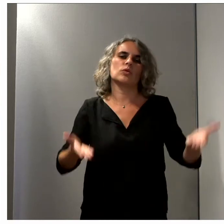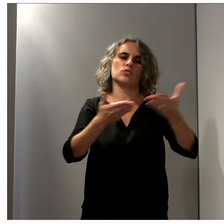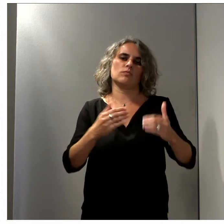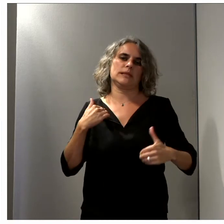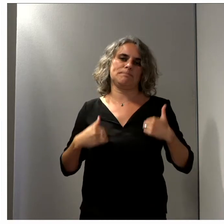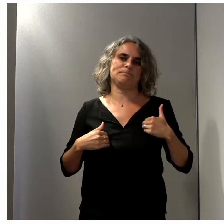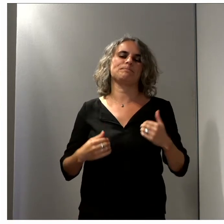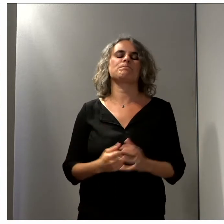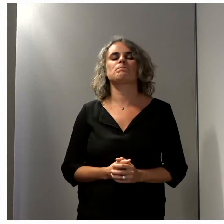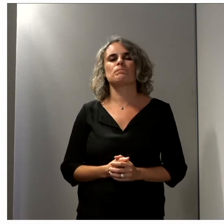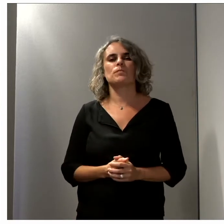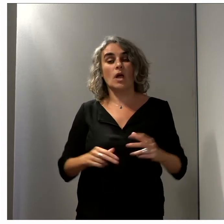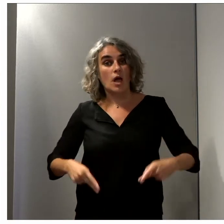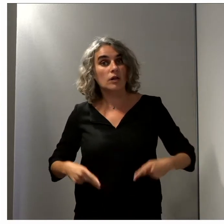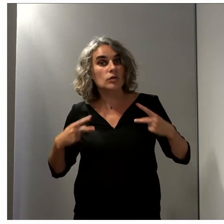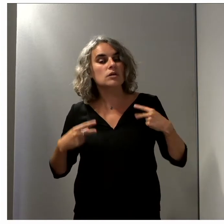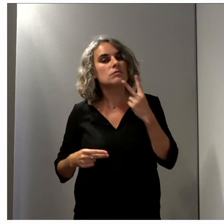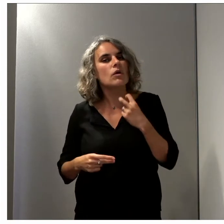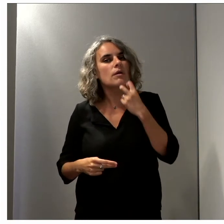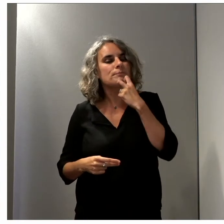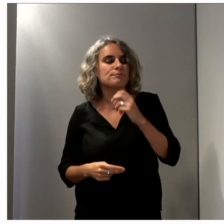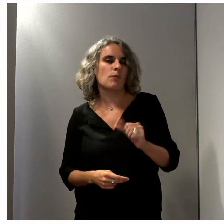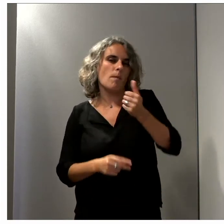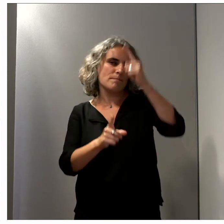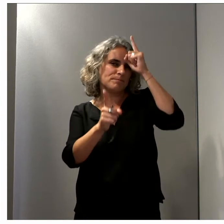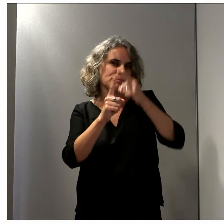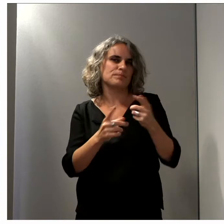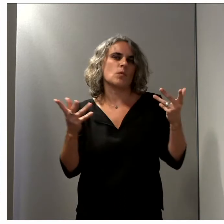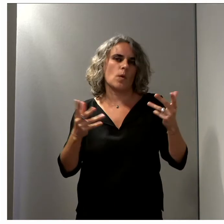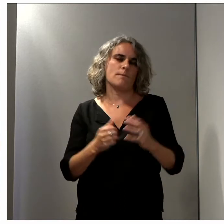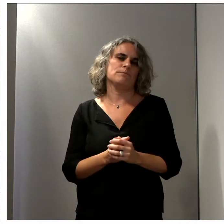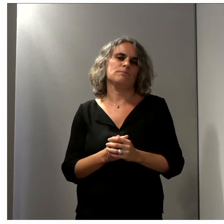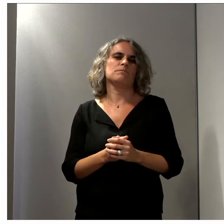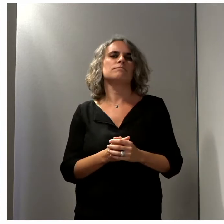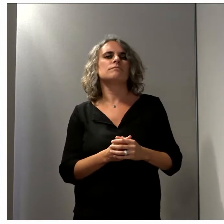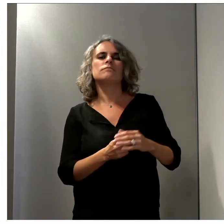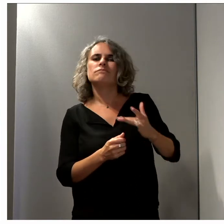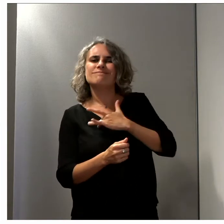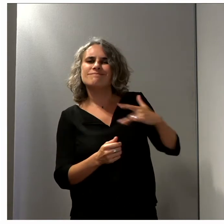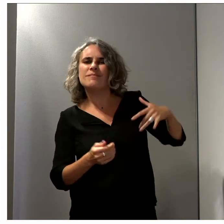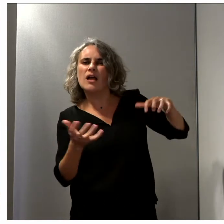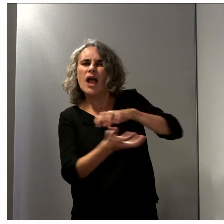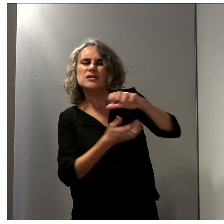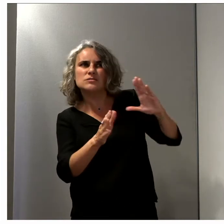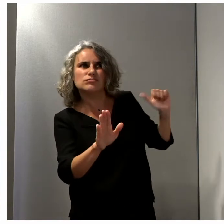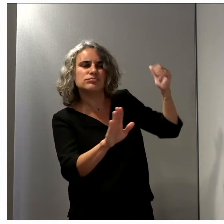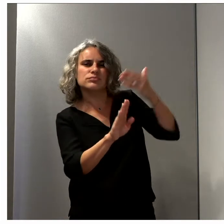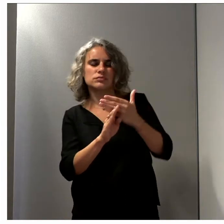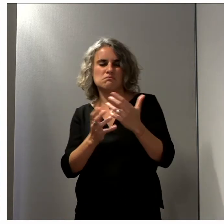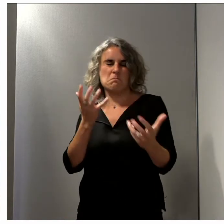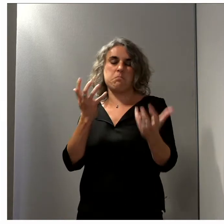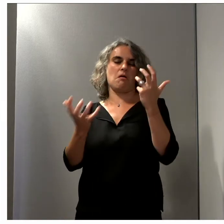réfléchi dans le cadre de ces ateliers citoyens à une première question portant sur qu'est-ce que la crise sanitaire avait mis en évidence sur les situations